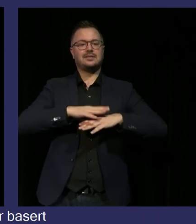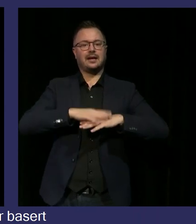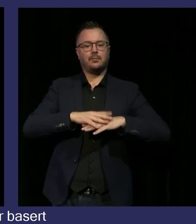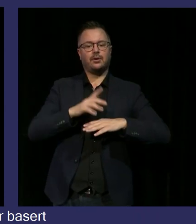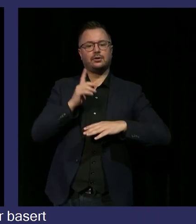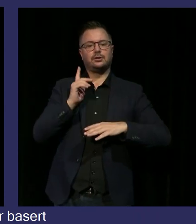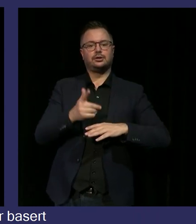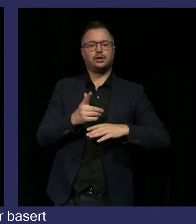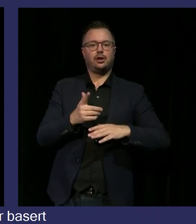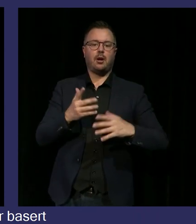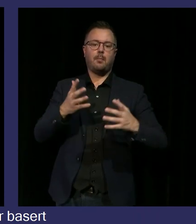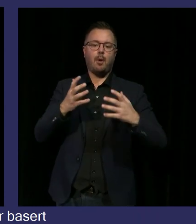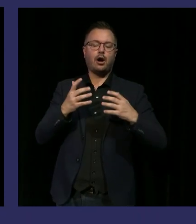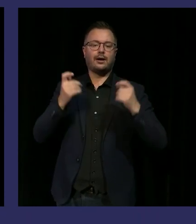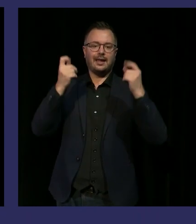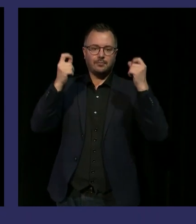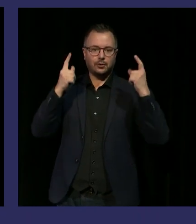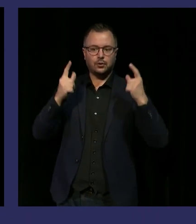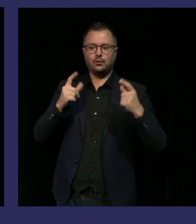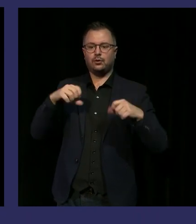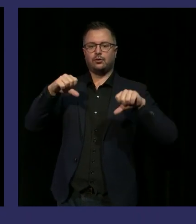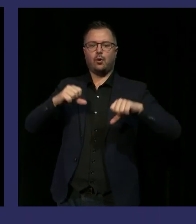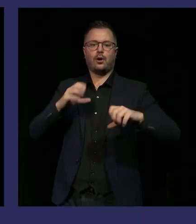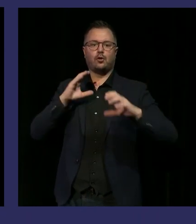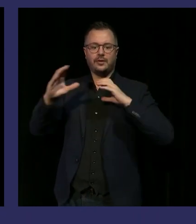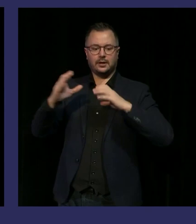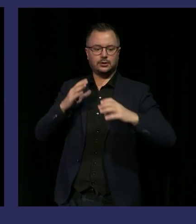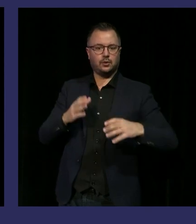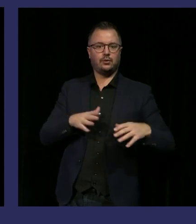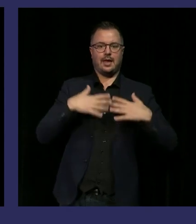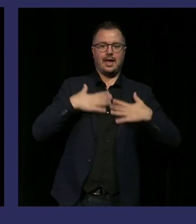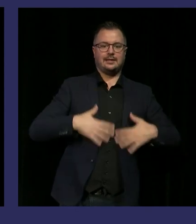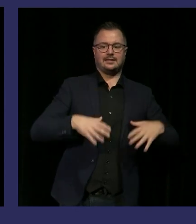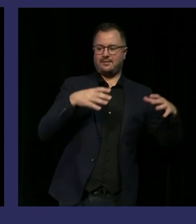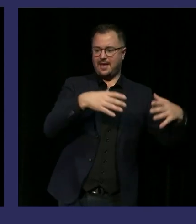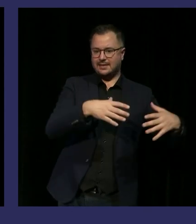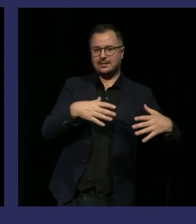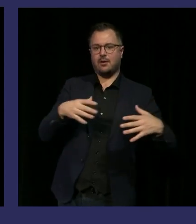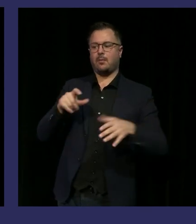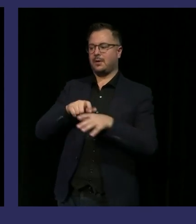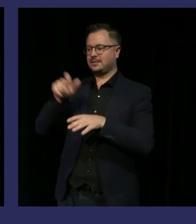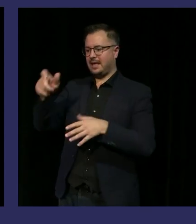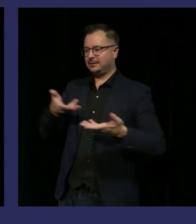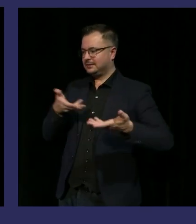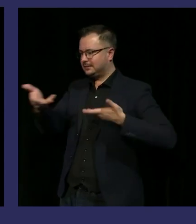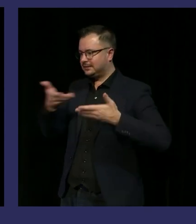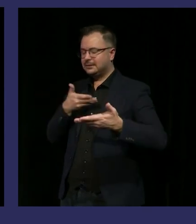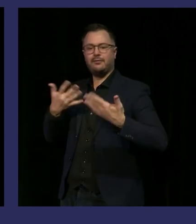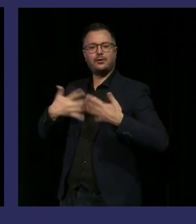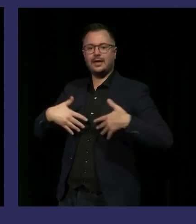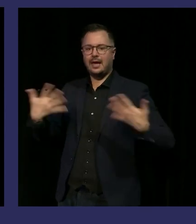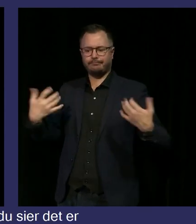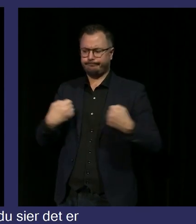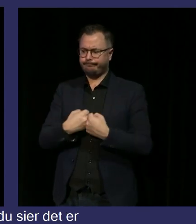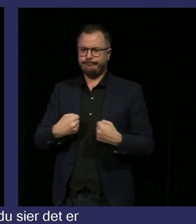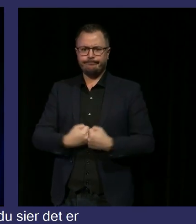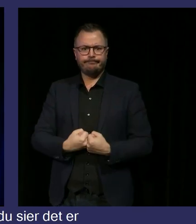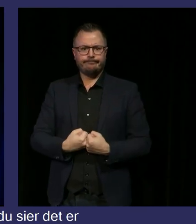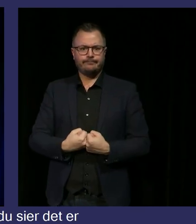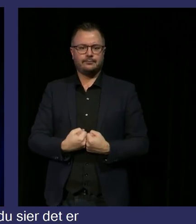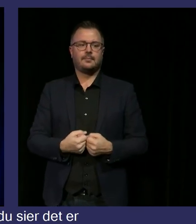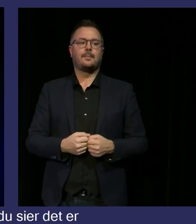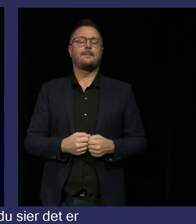mangelfull og dårlig informasjon mellom helsetjeneste og pasient. Mm. Ja.